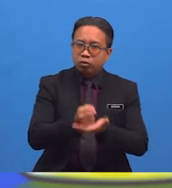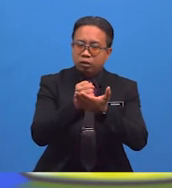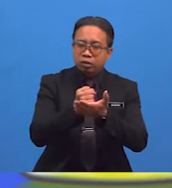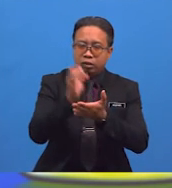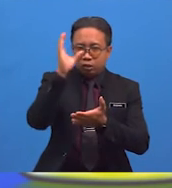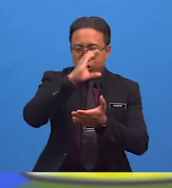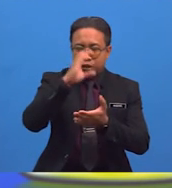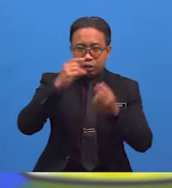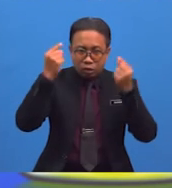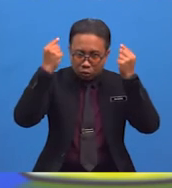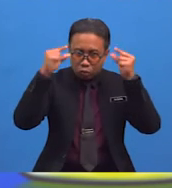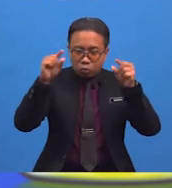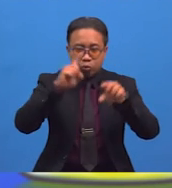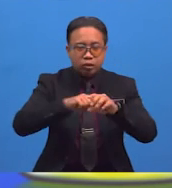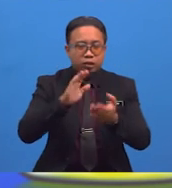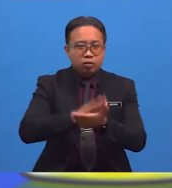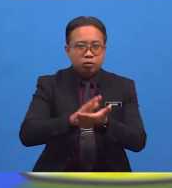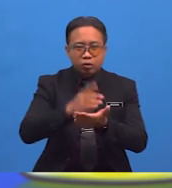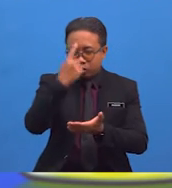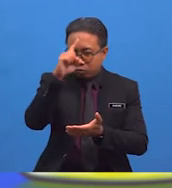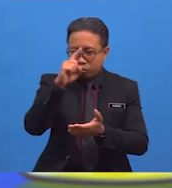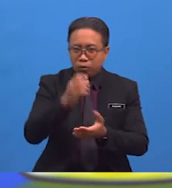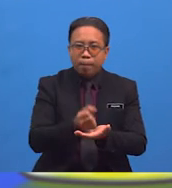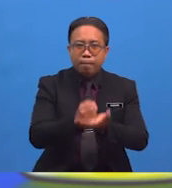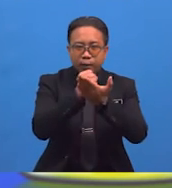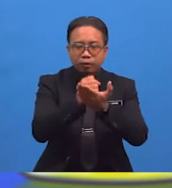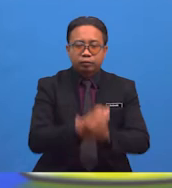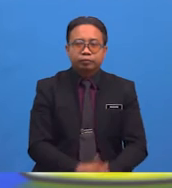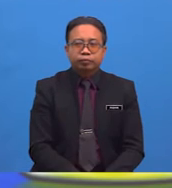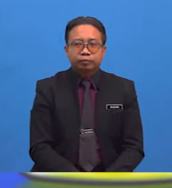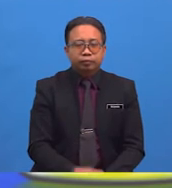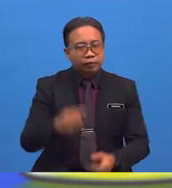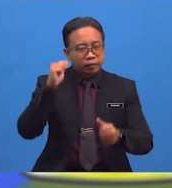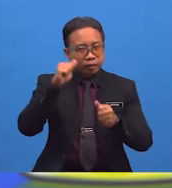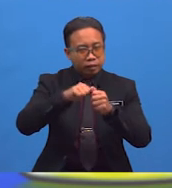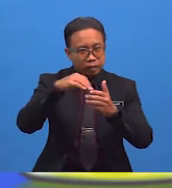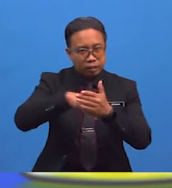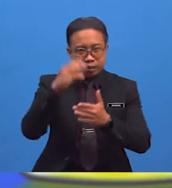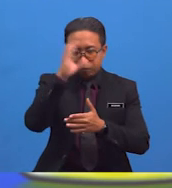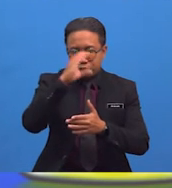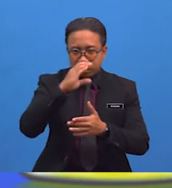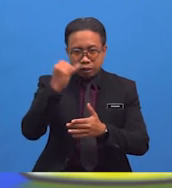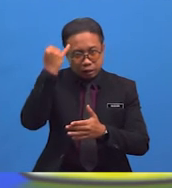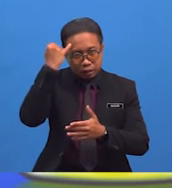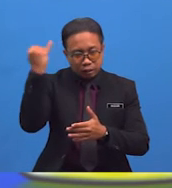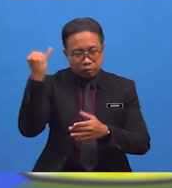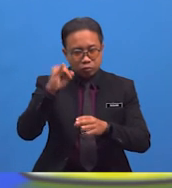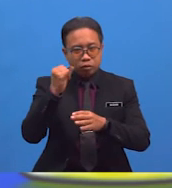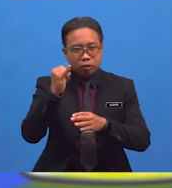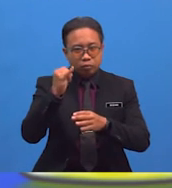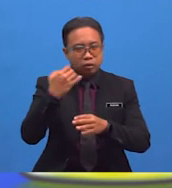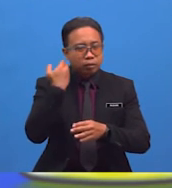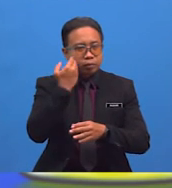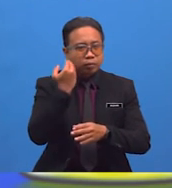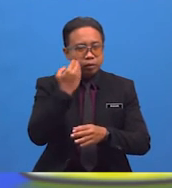bantuan, carilah guru di sekolah untuk membantu. Ingat, dalam mencari ilmu, kita tak